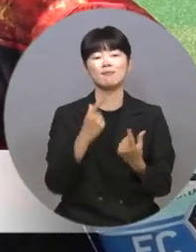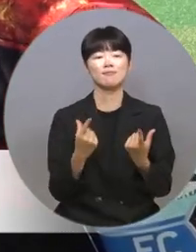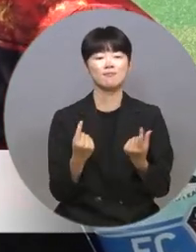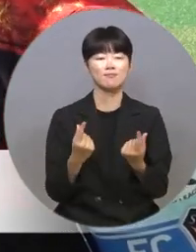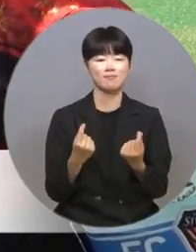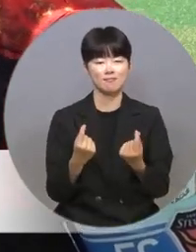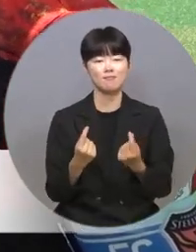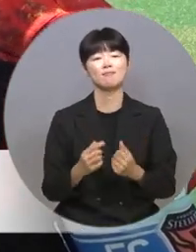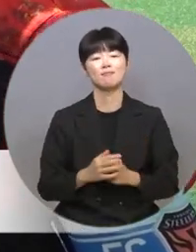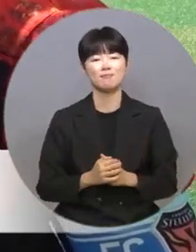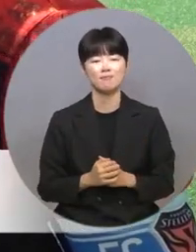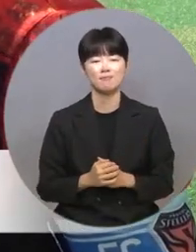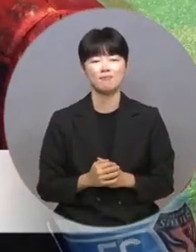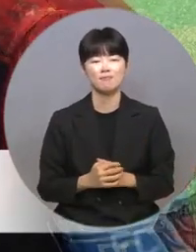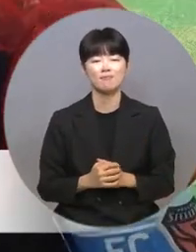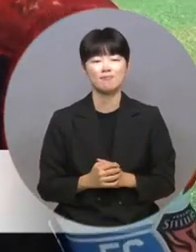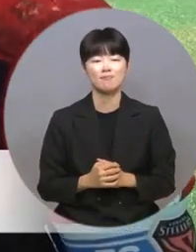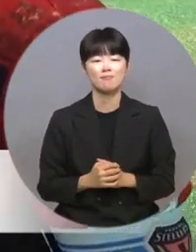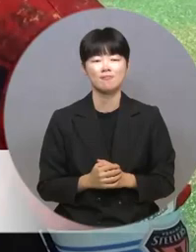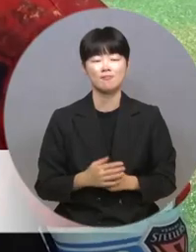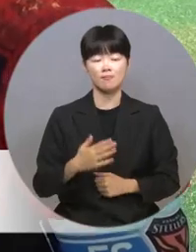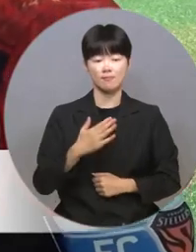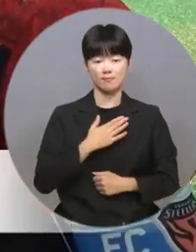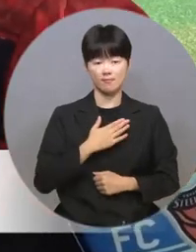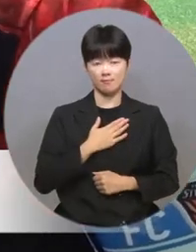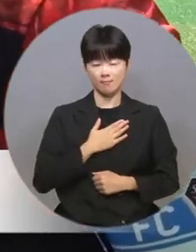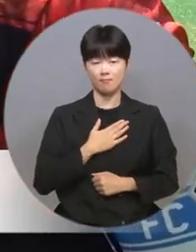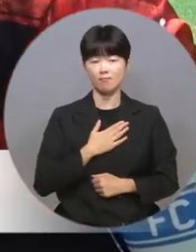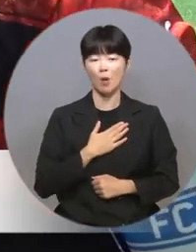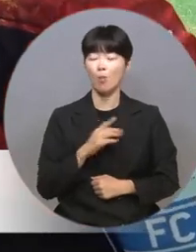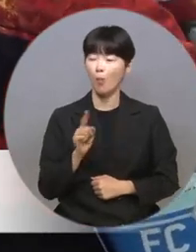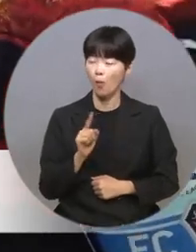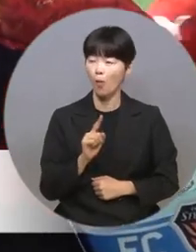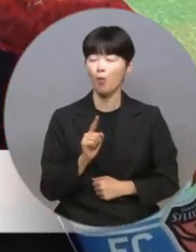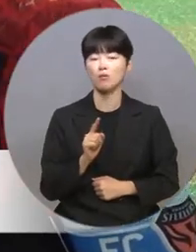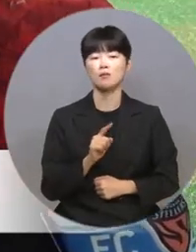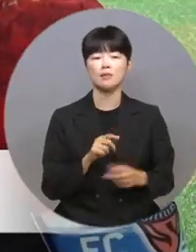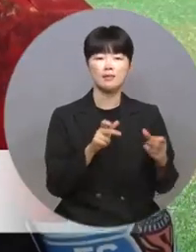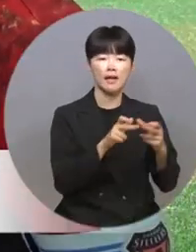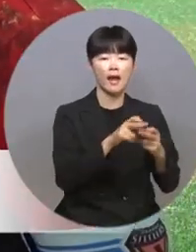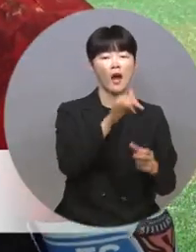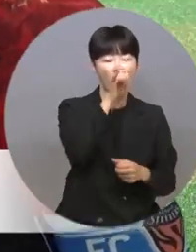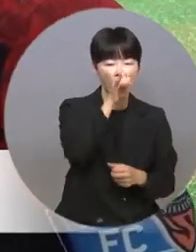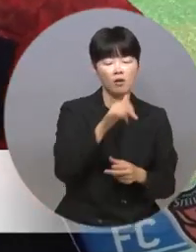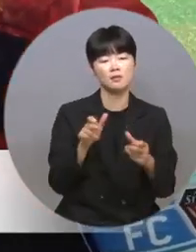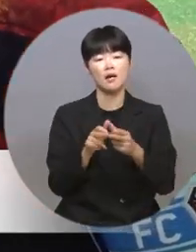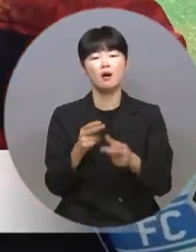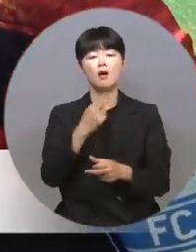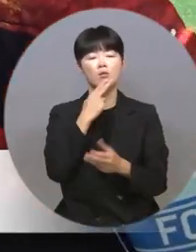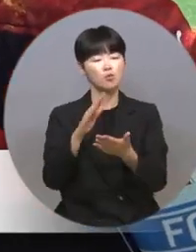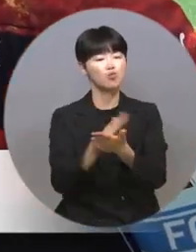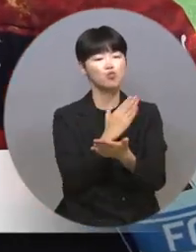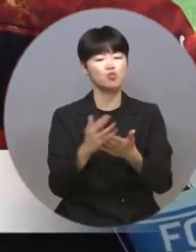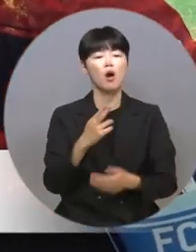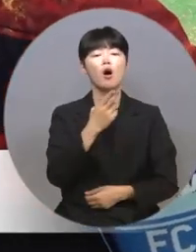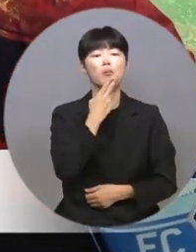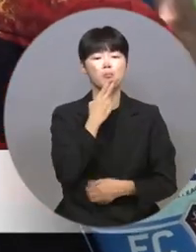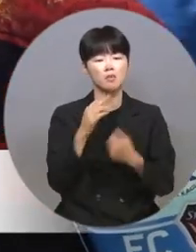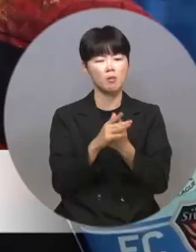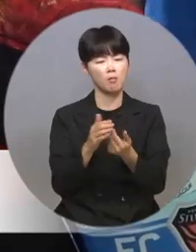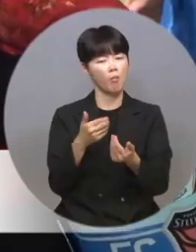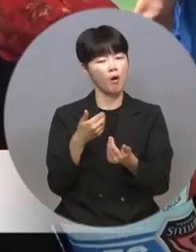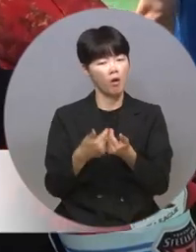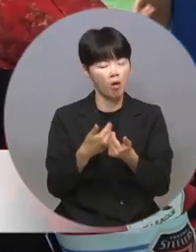이렇게 하면서 너무 좋은 것 같아요. 저희는 뭐 파트너 선수, 스페셜 선수에 대한 구분이 없고요.